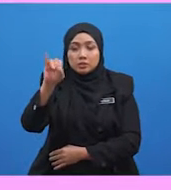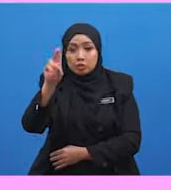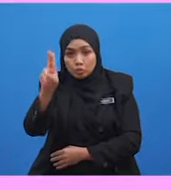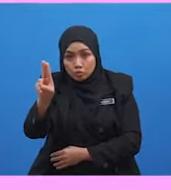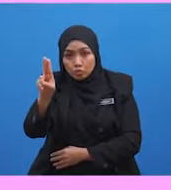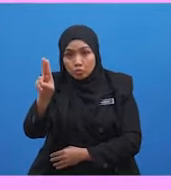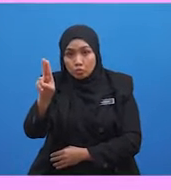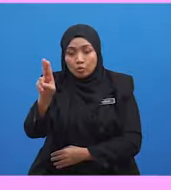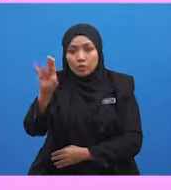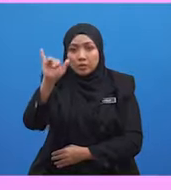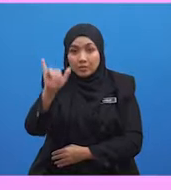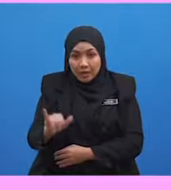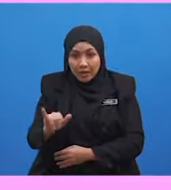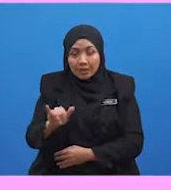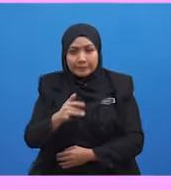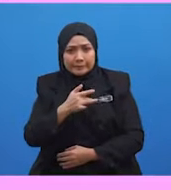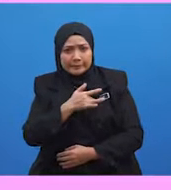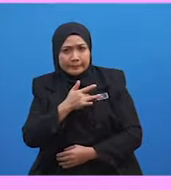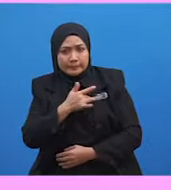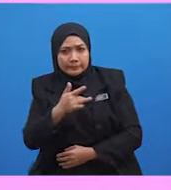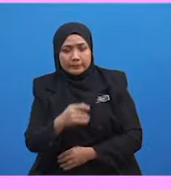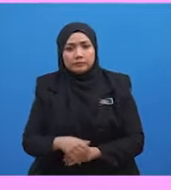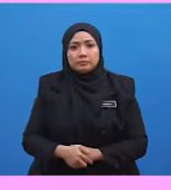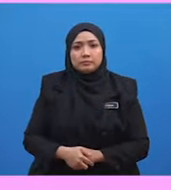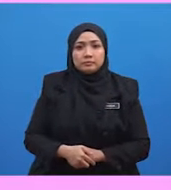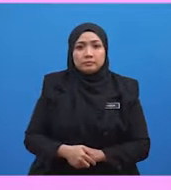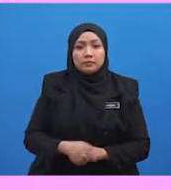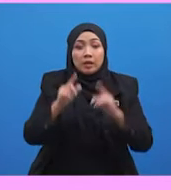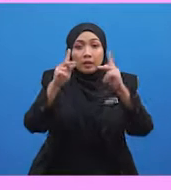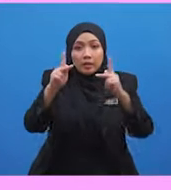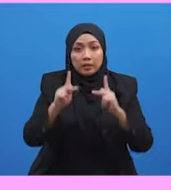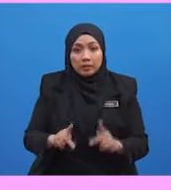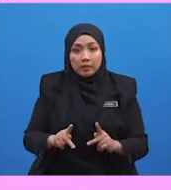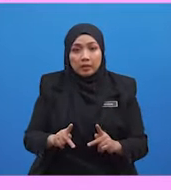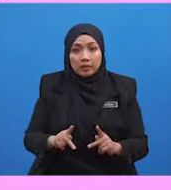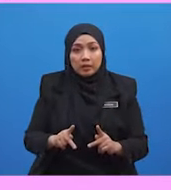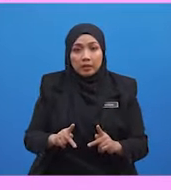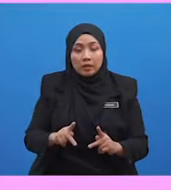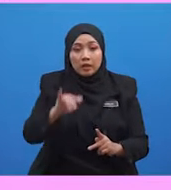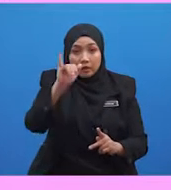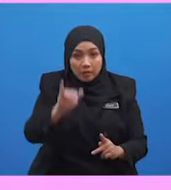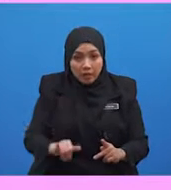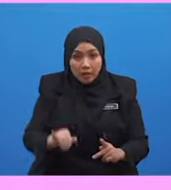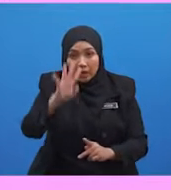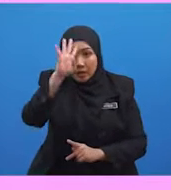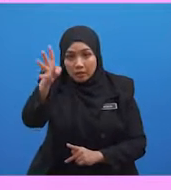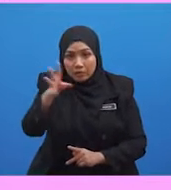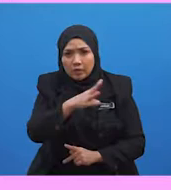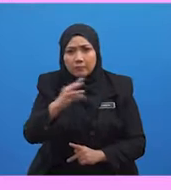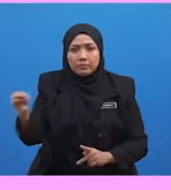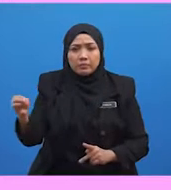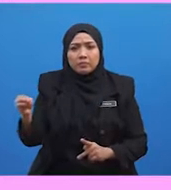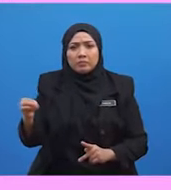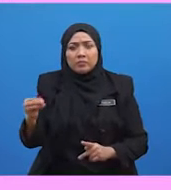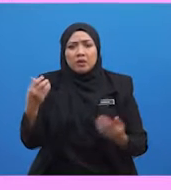pembuatan keputusan yang kreatif tetapi melibatkan masa yang lama dalam